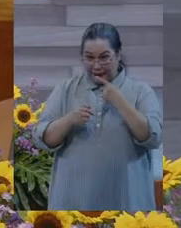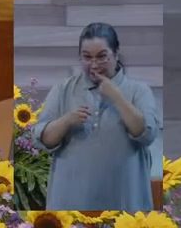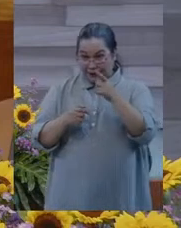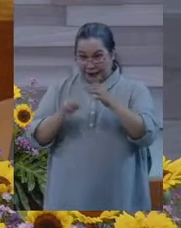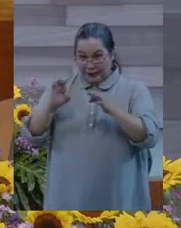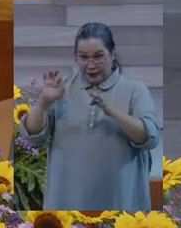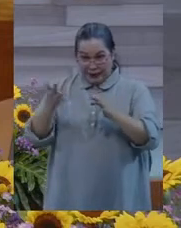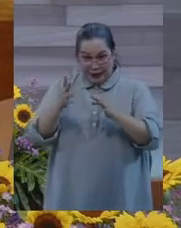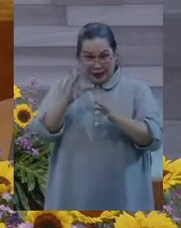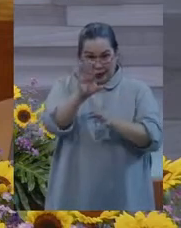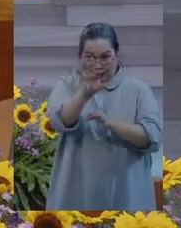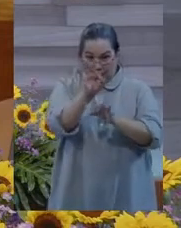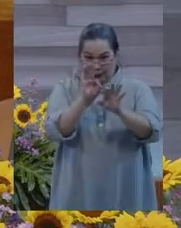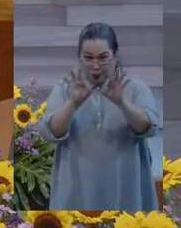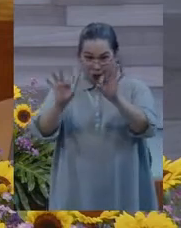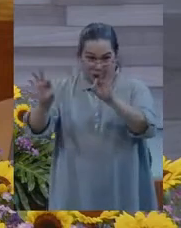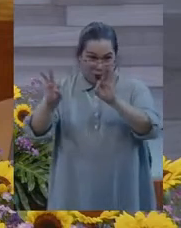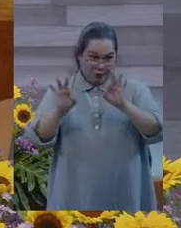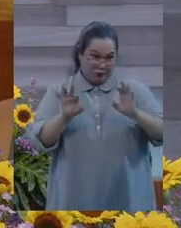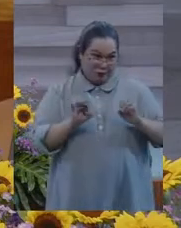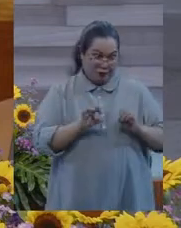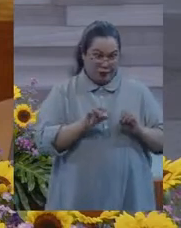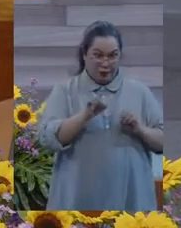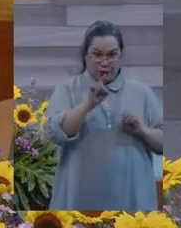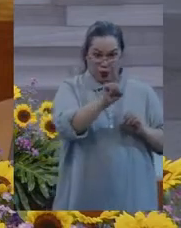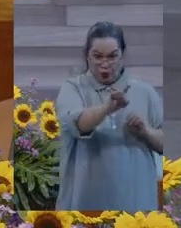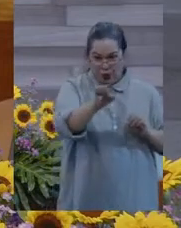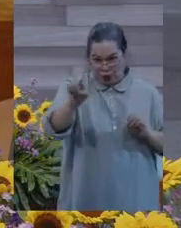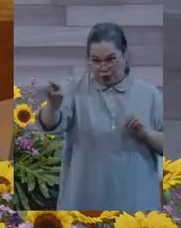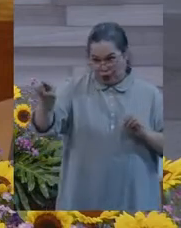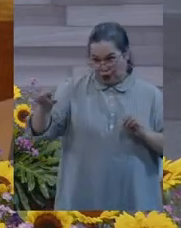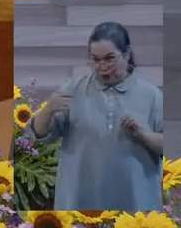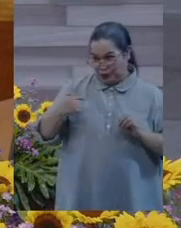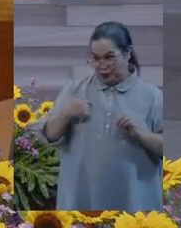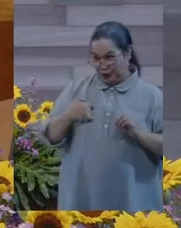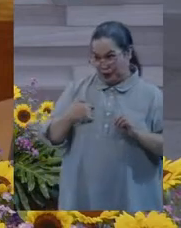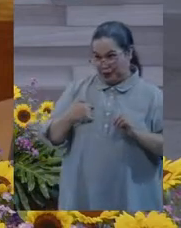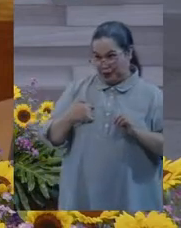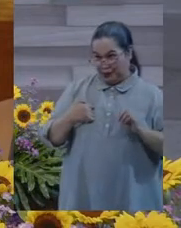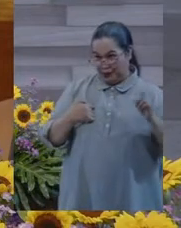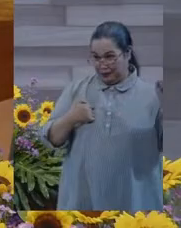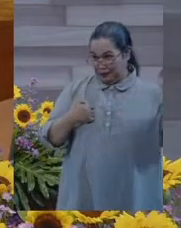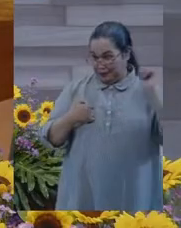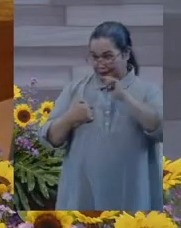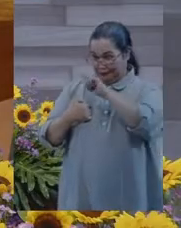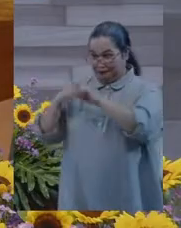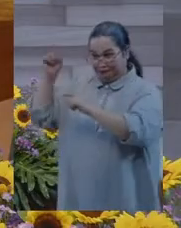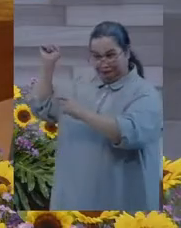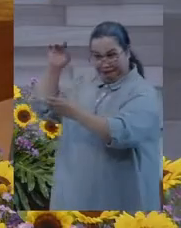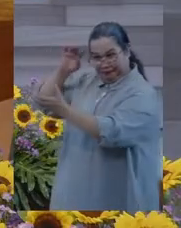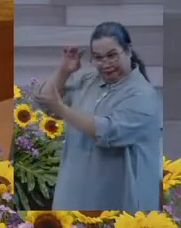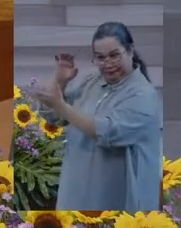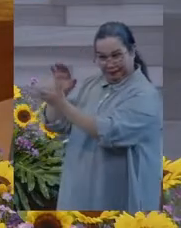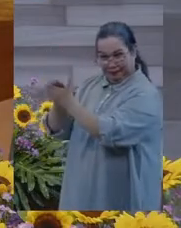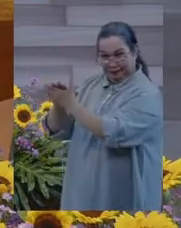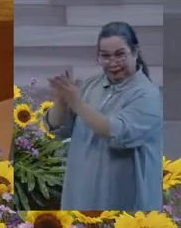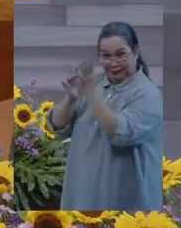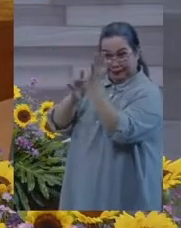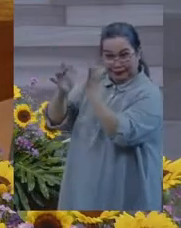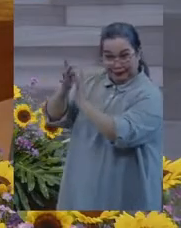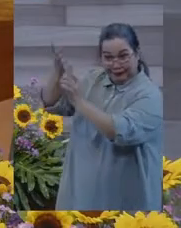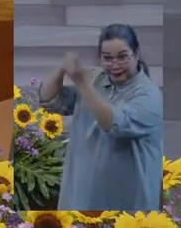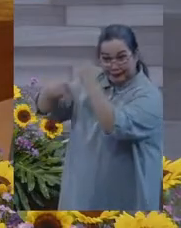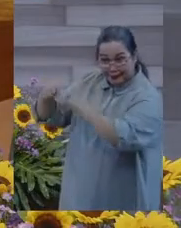hinirang niya. Tayo po yun. Ako doon ako naniniwala na pagbabalik ni